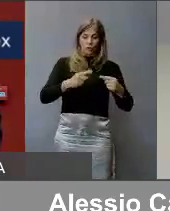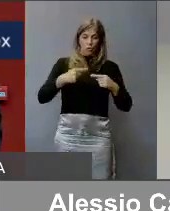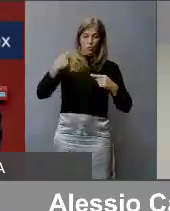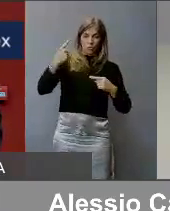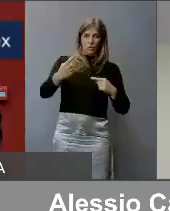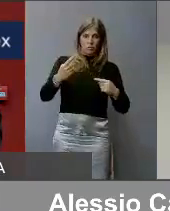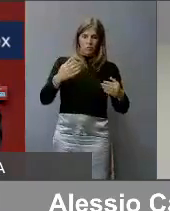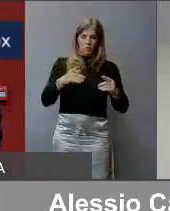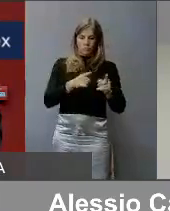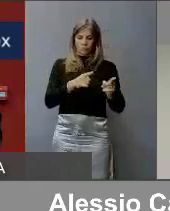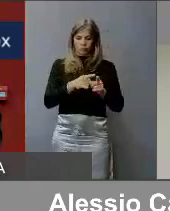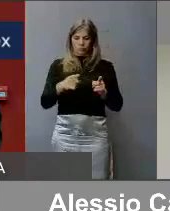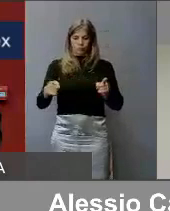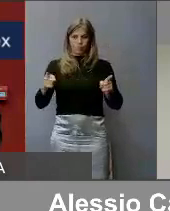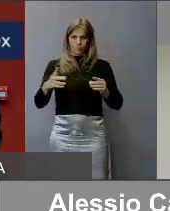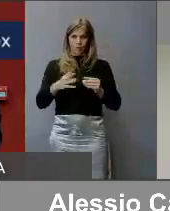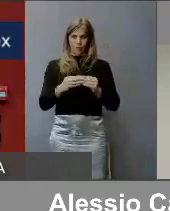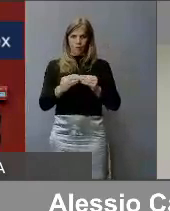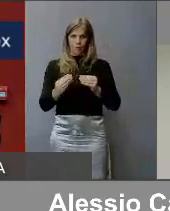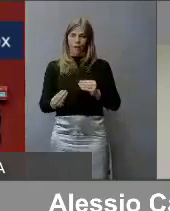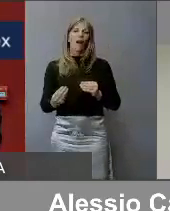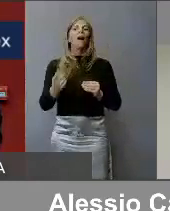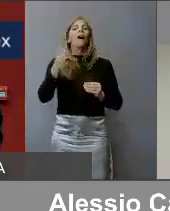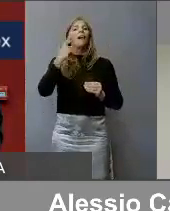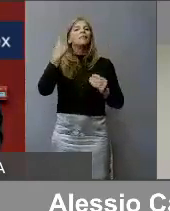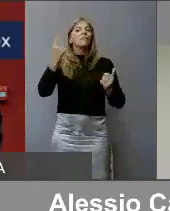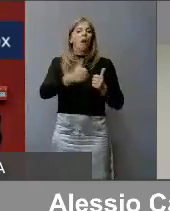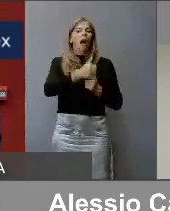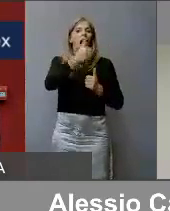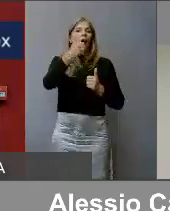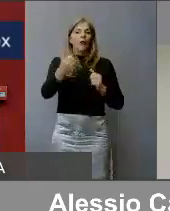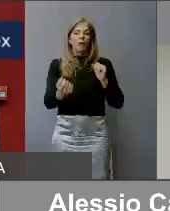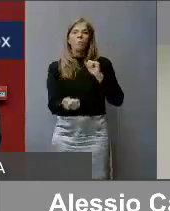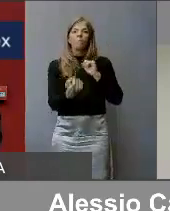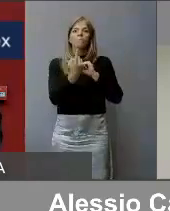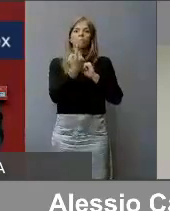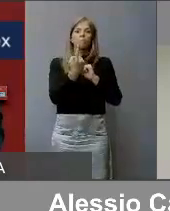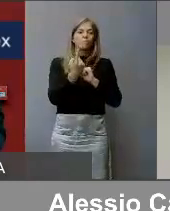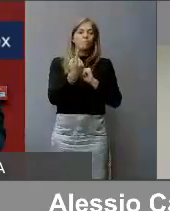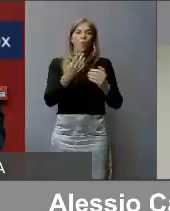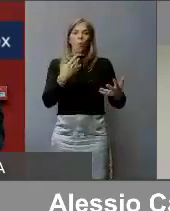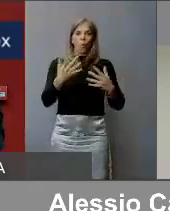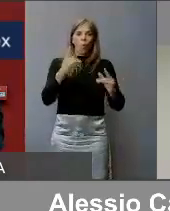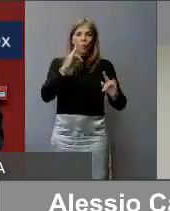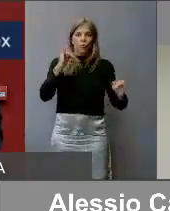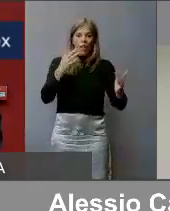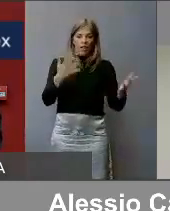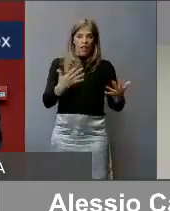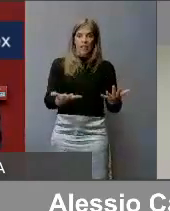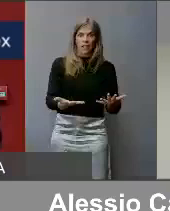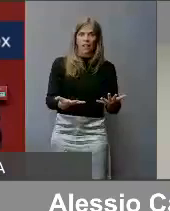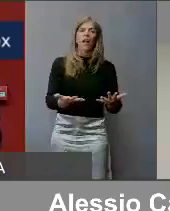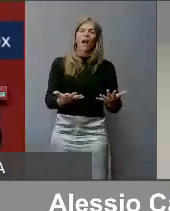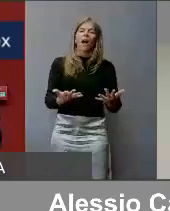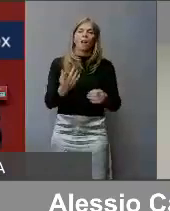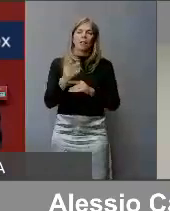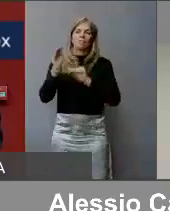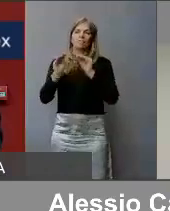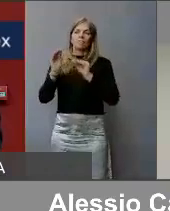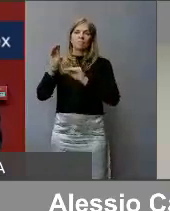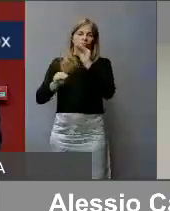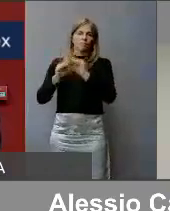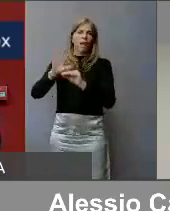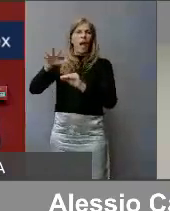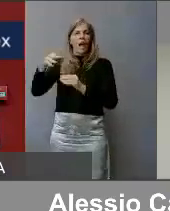qualora nel corso dell'anno si dovessero evidenziare delle urgenze si provvede con ulteriori finanziamenti quindi